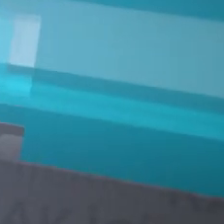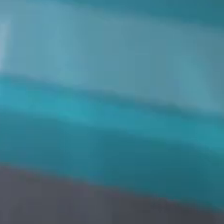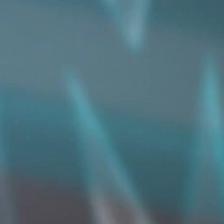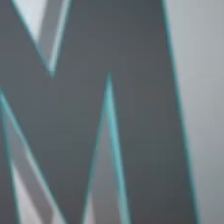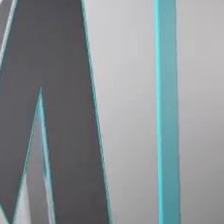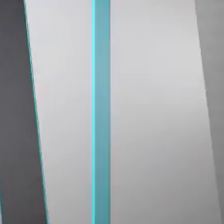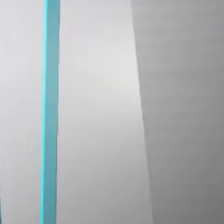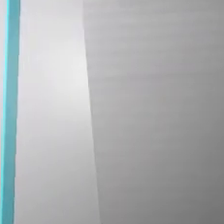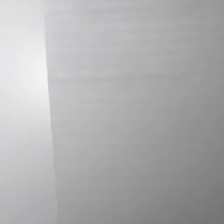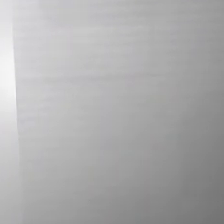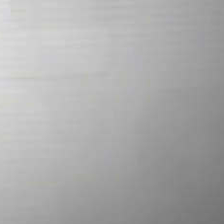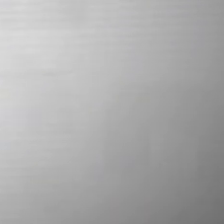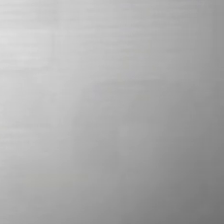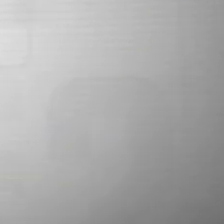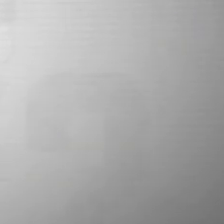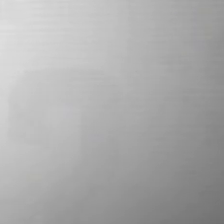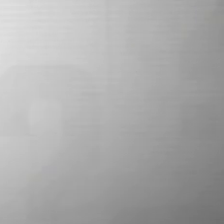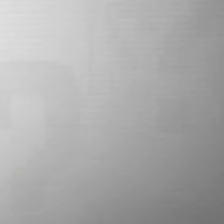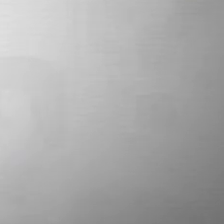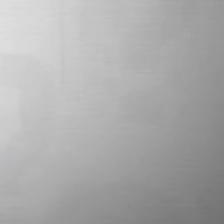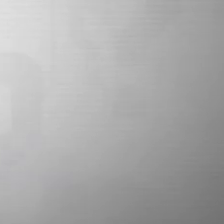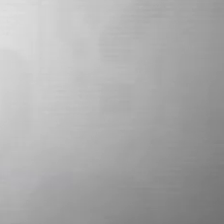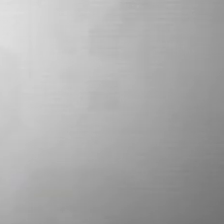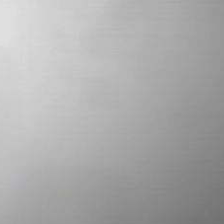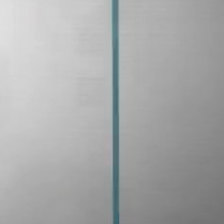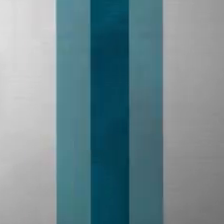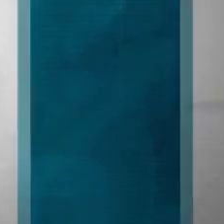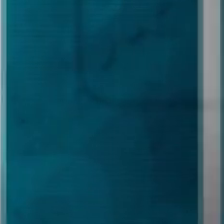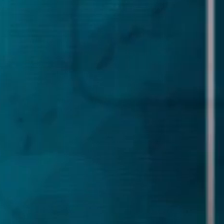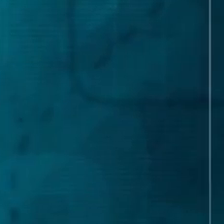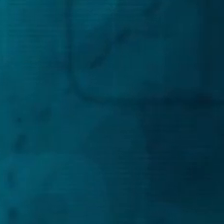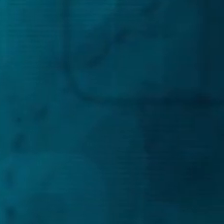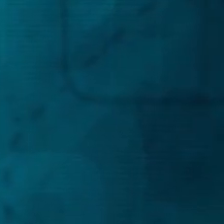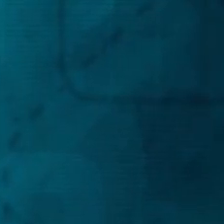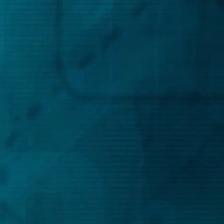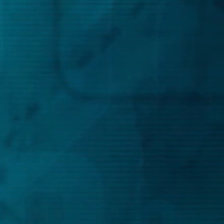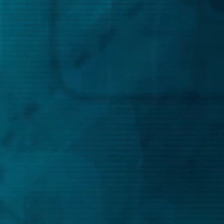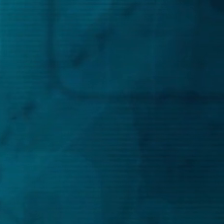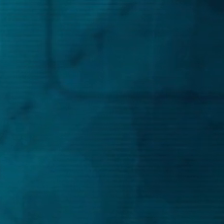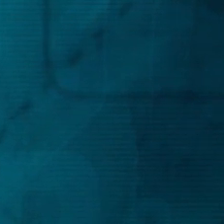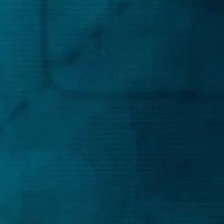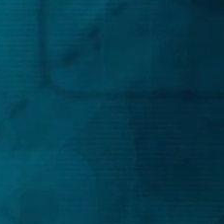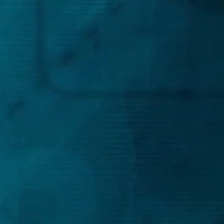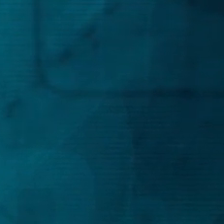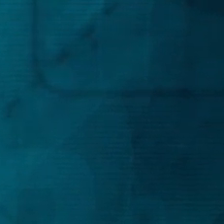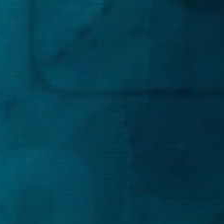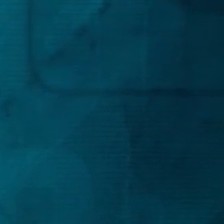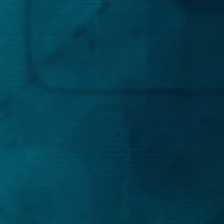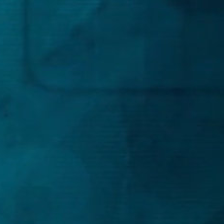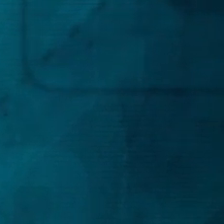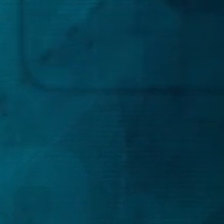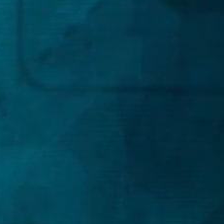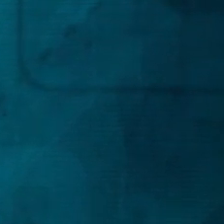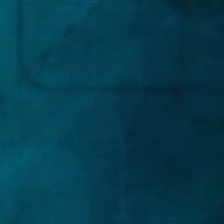mezhebine göre evde kafa gerekiyor muyum? Kadın değil, nedir? Öğrenmek herkese farzdır.